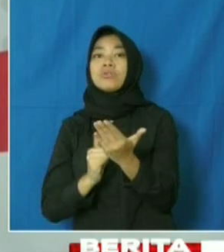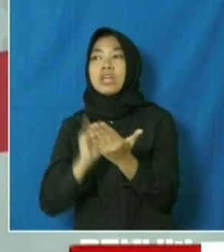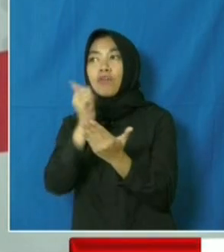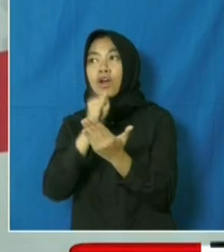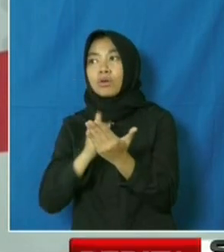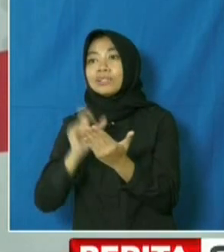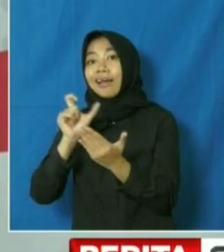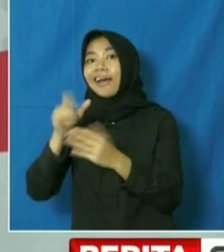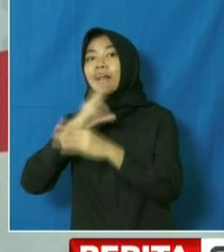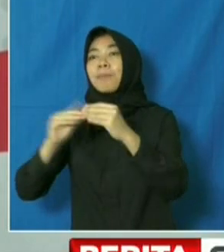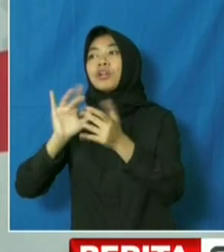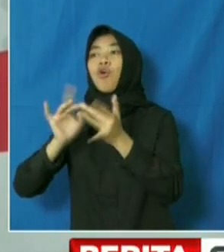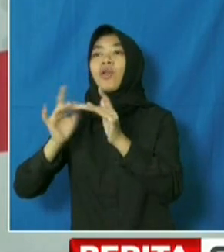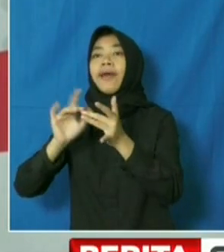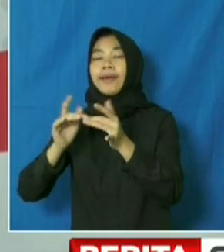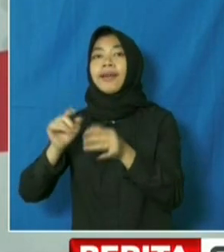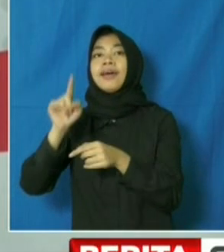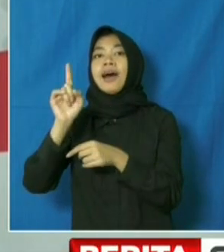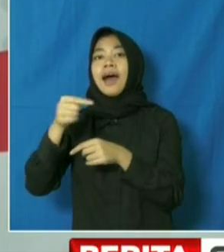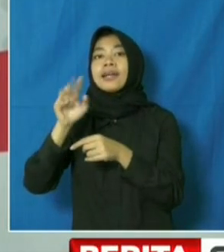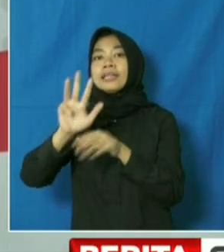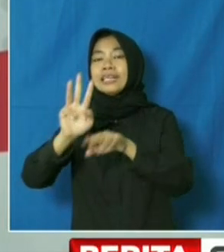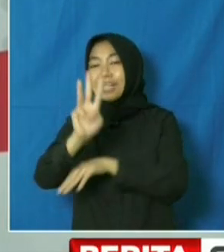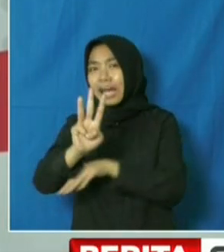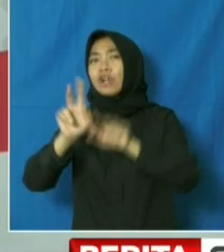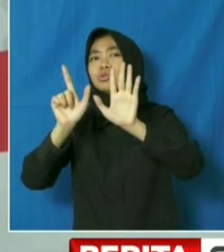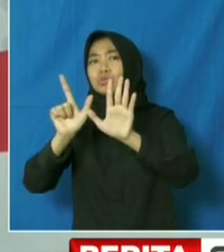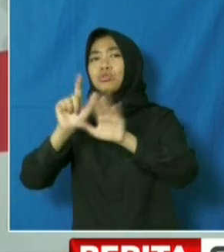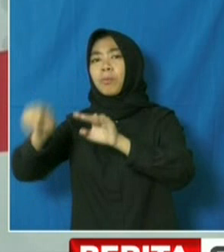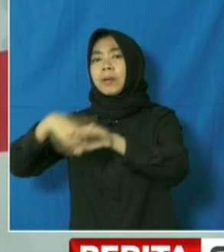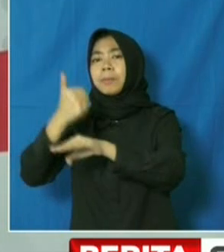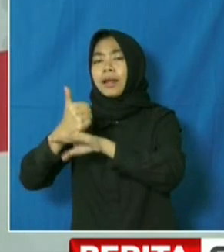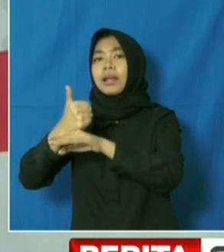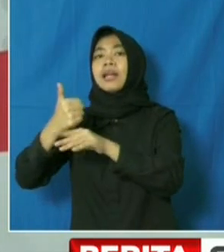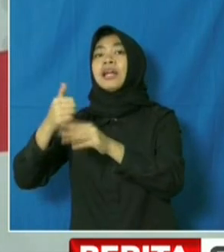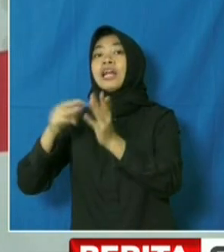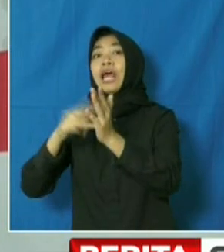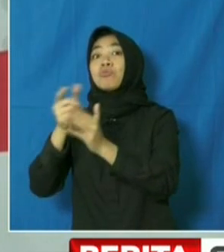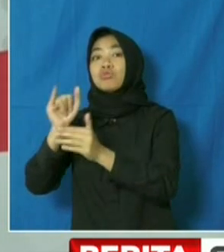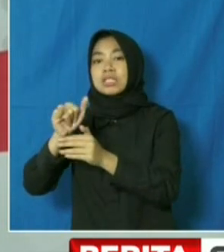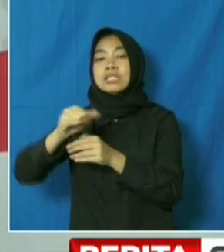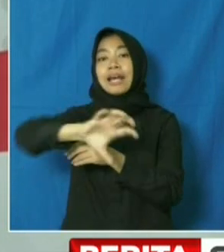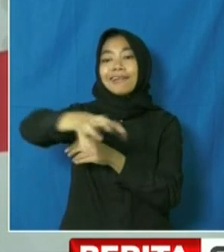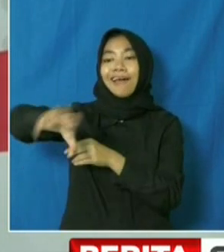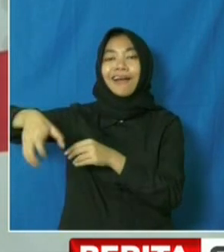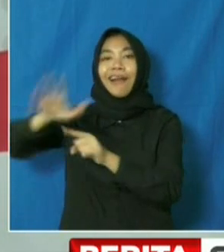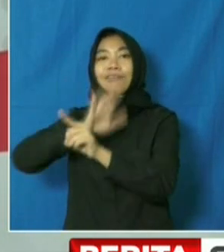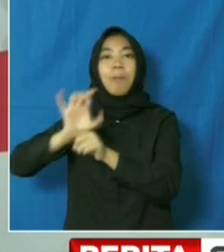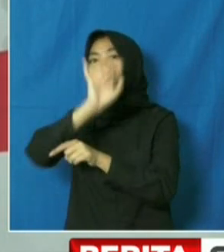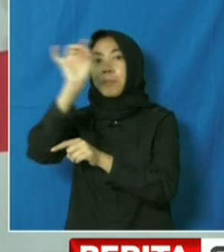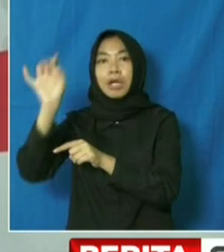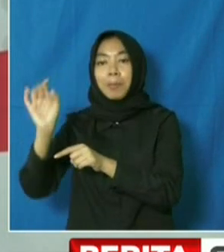online yang dihadiri oleh 37 beserta Pimpinan dan juga anggota Komisi fatwa dari berbagai latar belakang